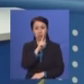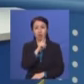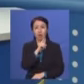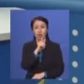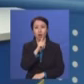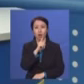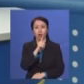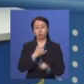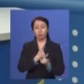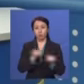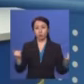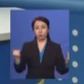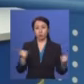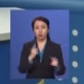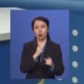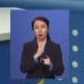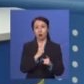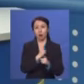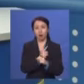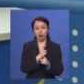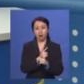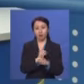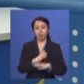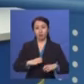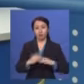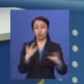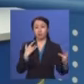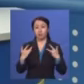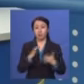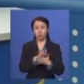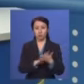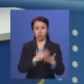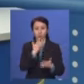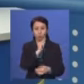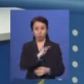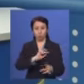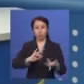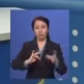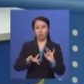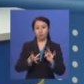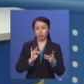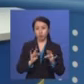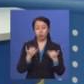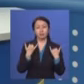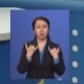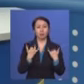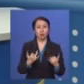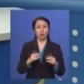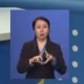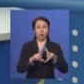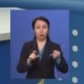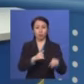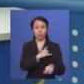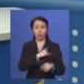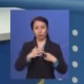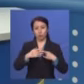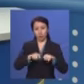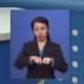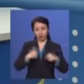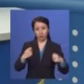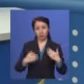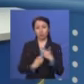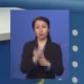и мультипликации. В условиях карантина коллектив театра продолжал свою деятельность в режиме онлайн. Теперь же объект культуры открыт для